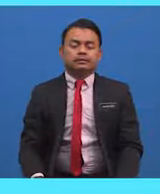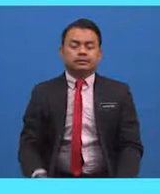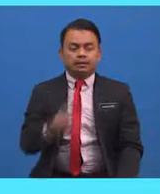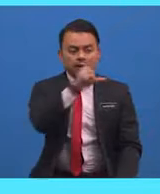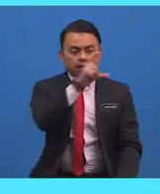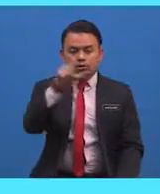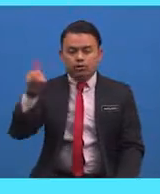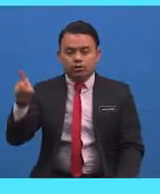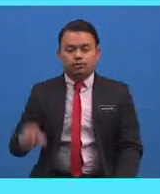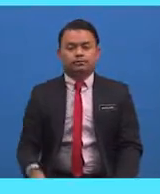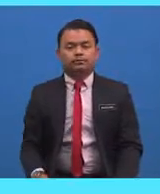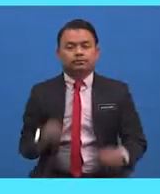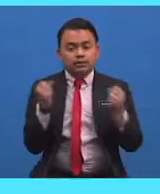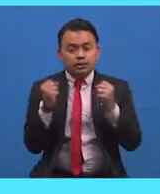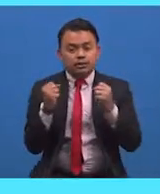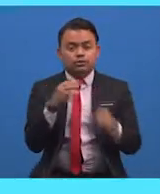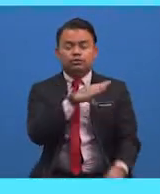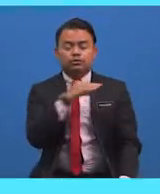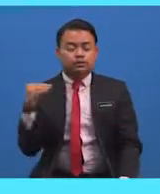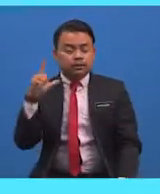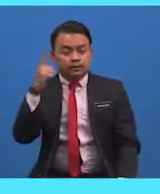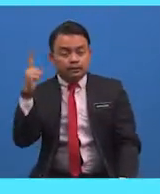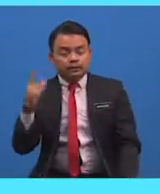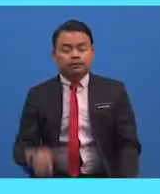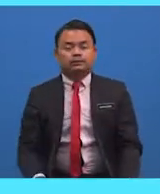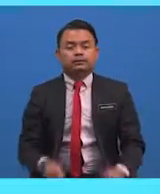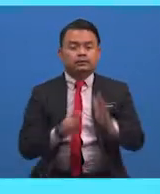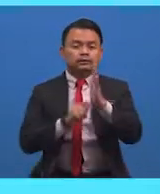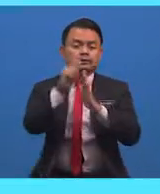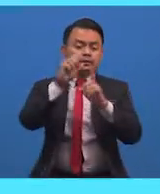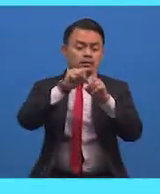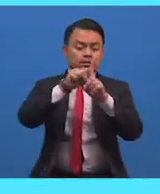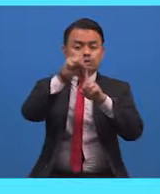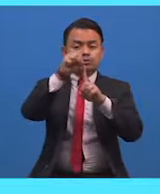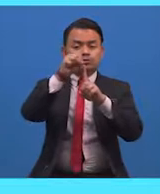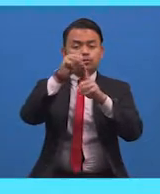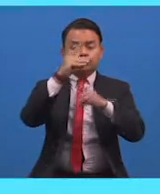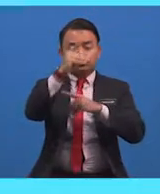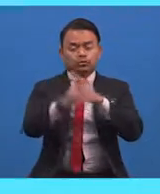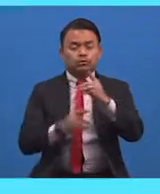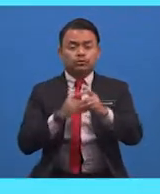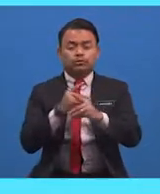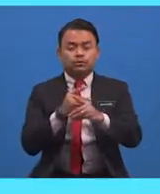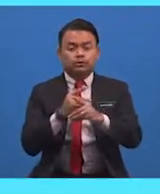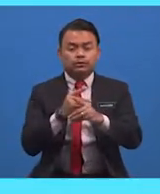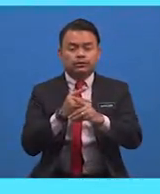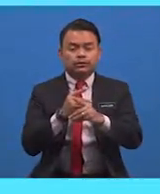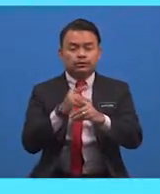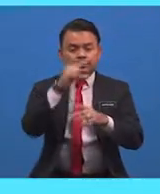aerosol, peti sejuk dan sebagainya meningkatkan suhu dunia melalui penipisan lapisan